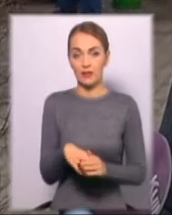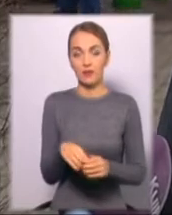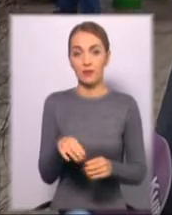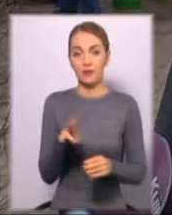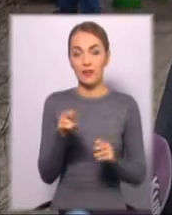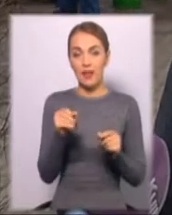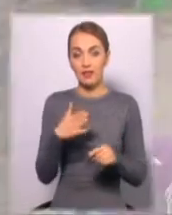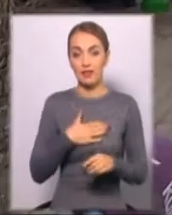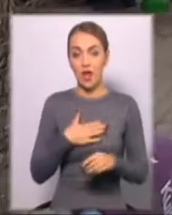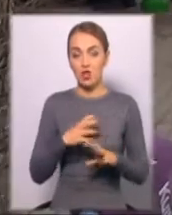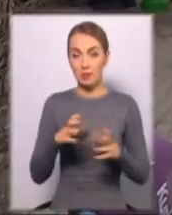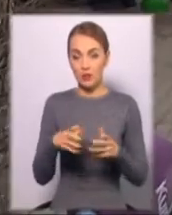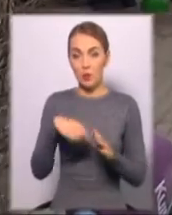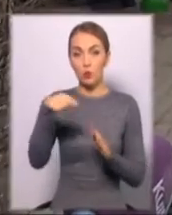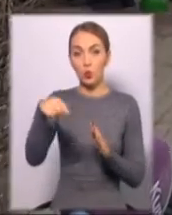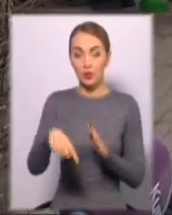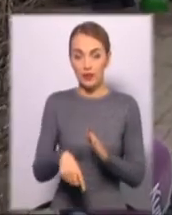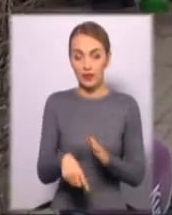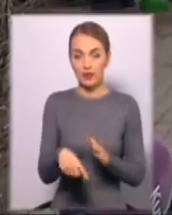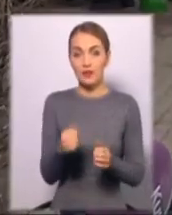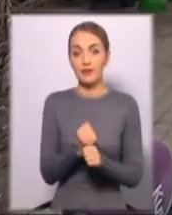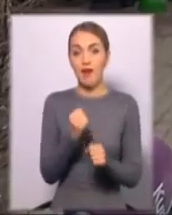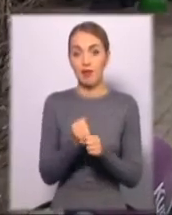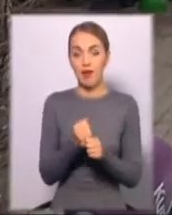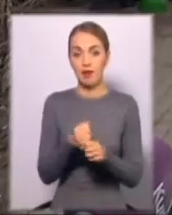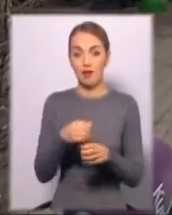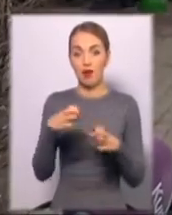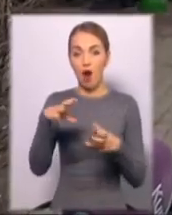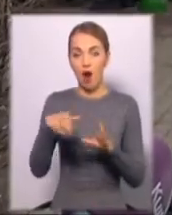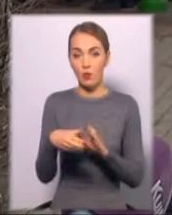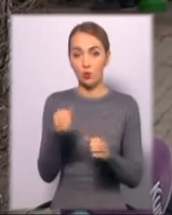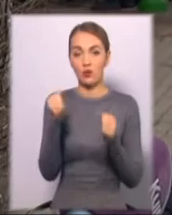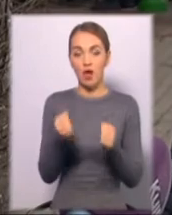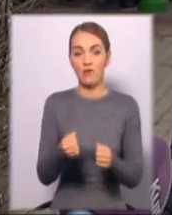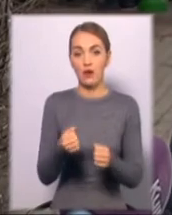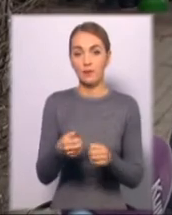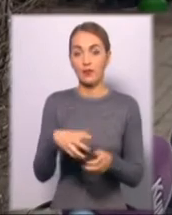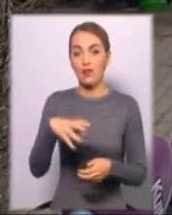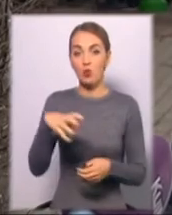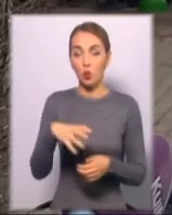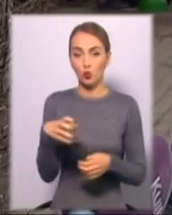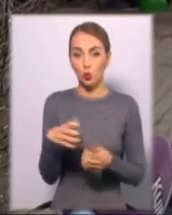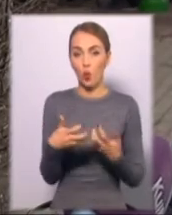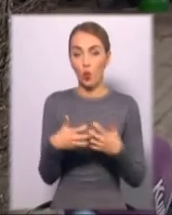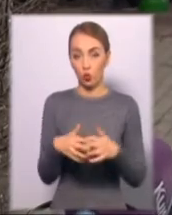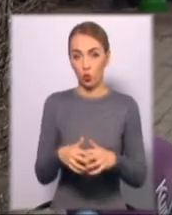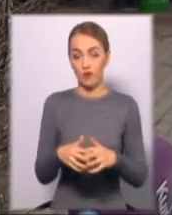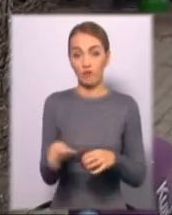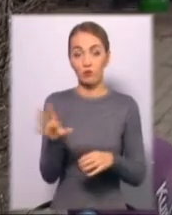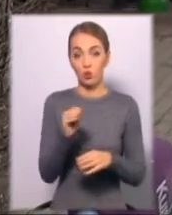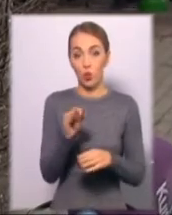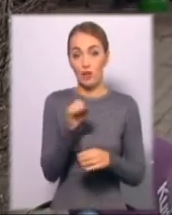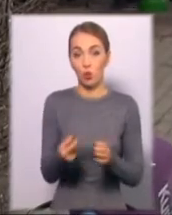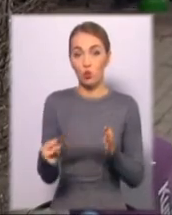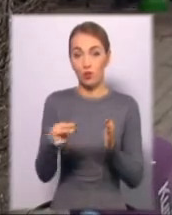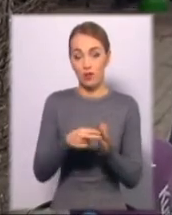недр нашей земли. Бурили скважину, делали камеру, устанавливали насосное оборудование, собственно, ну и все, и